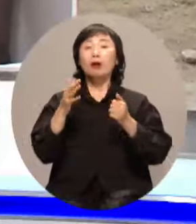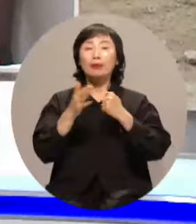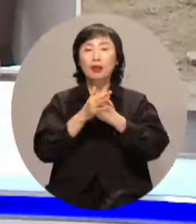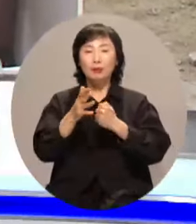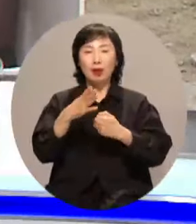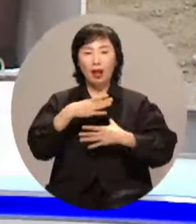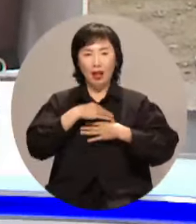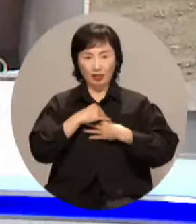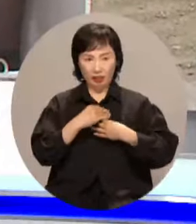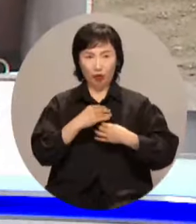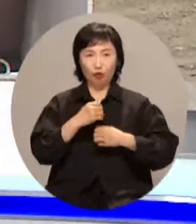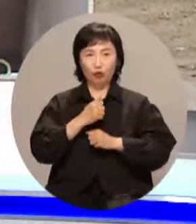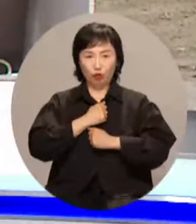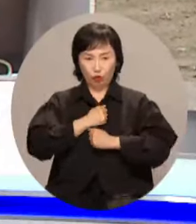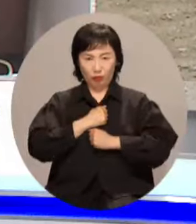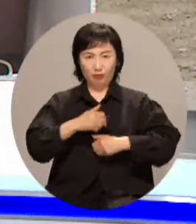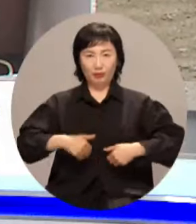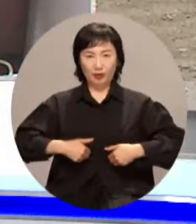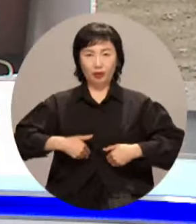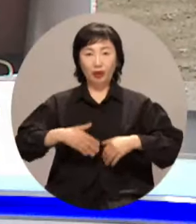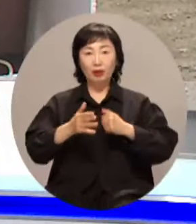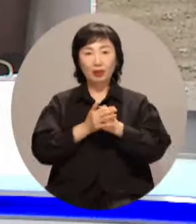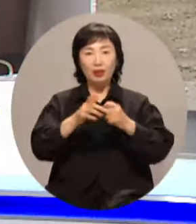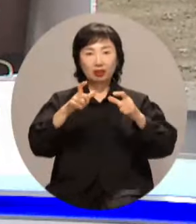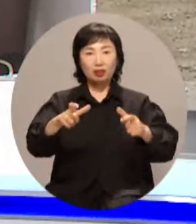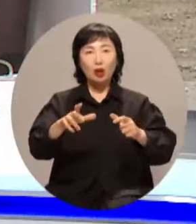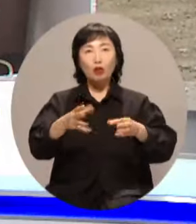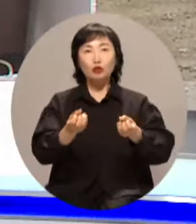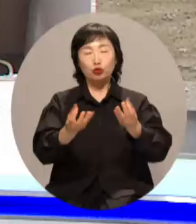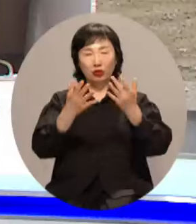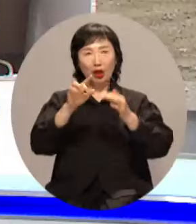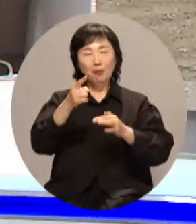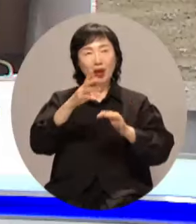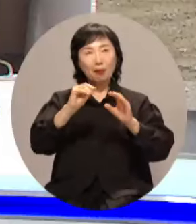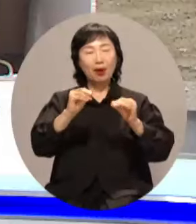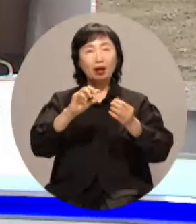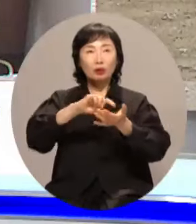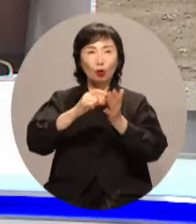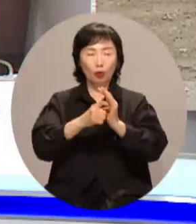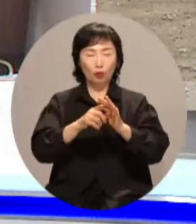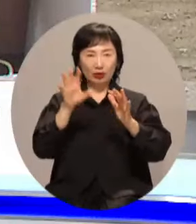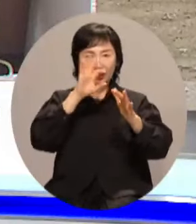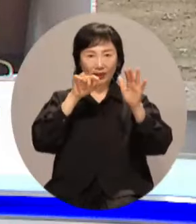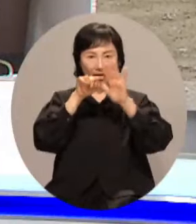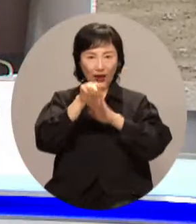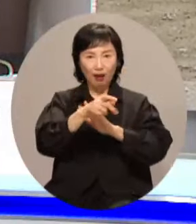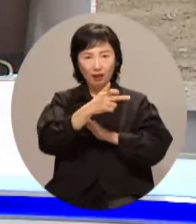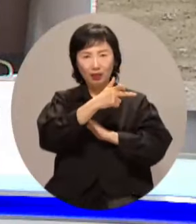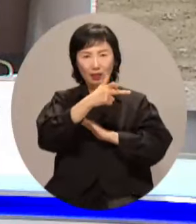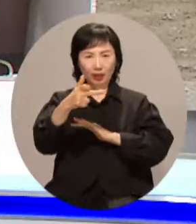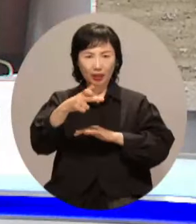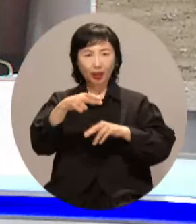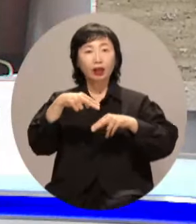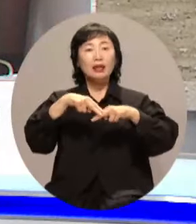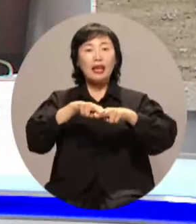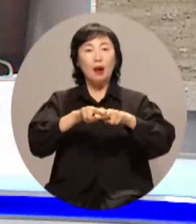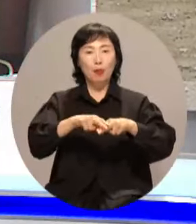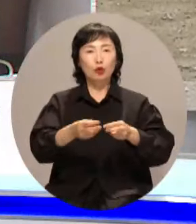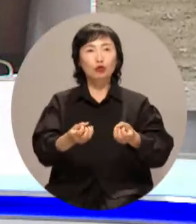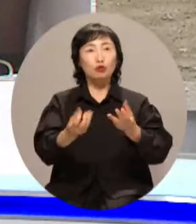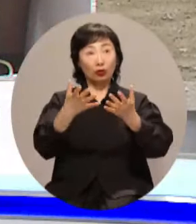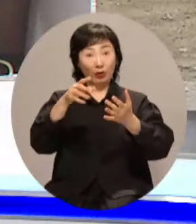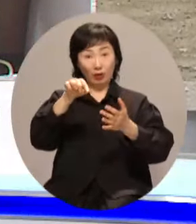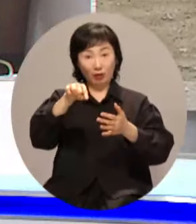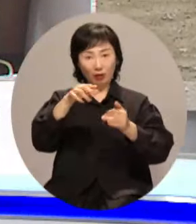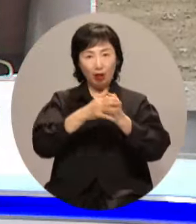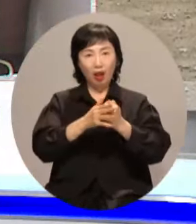중요하죠. 지역 대표 축제인 춘향제도 올해는 100만 명이 넘는 방문객이 찾아 대형 축제로 자리 잡았는데요. 단